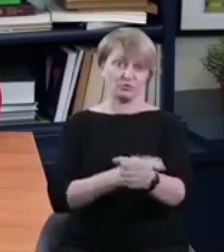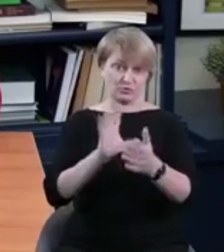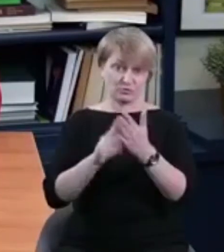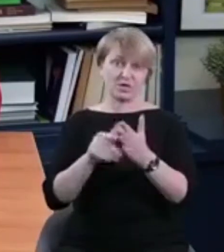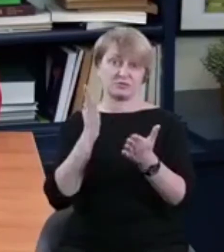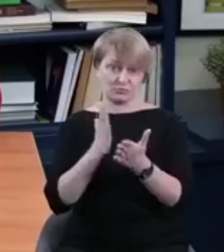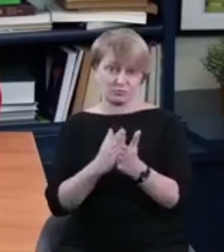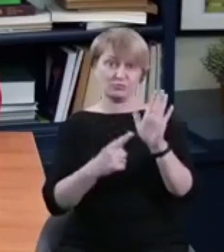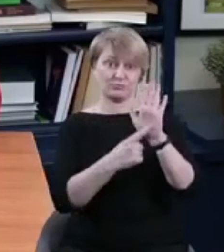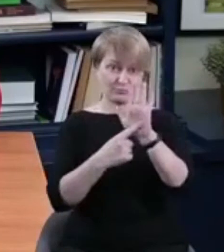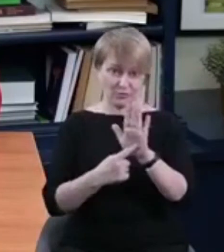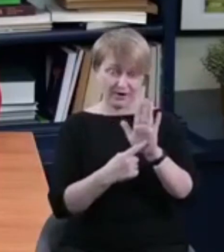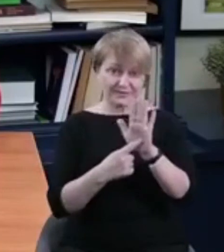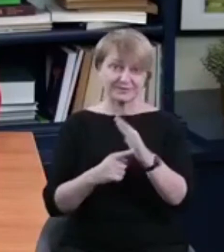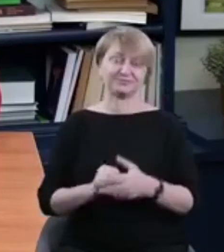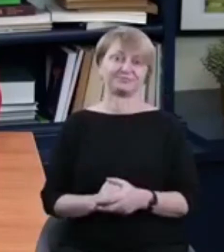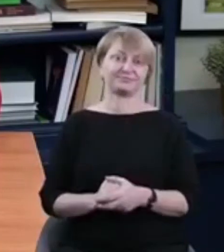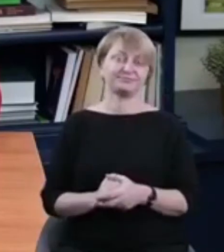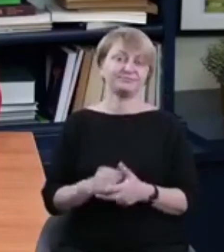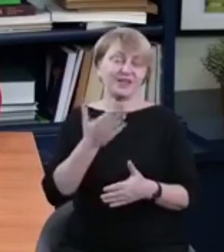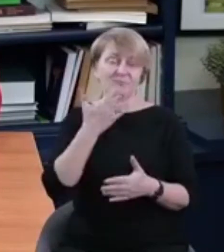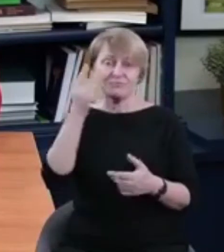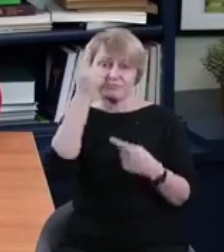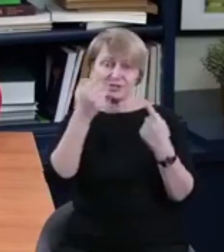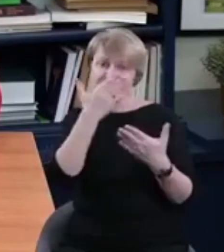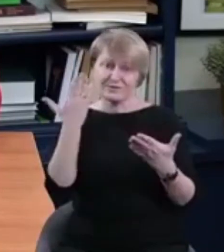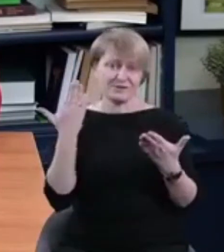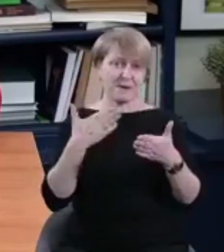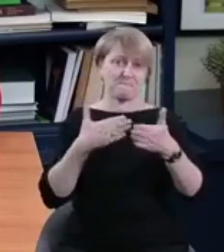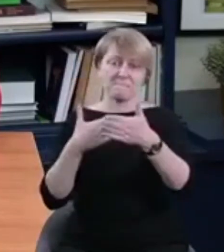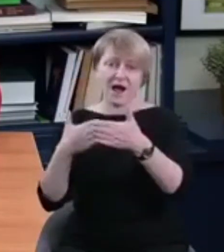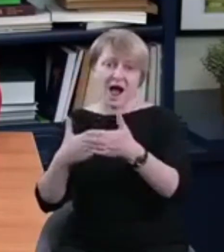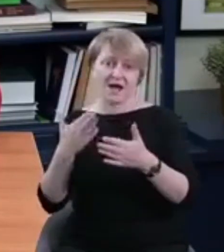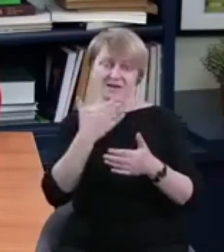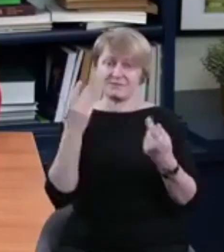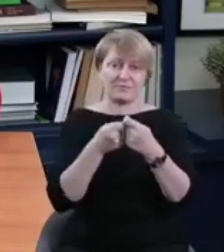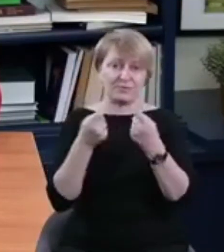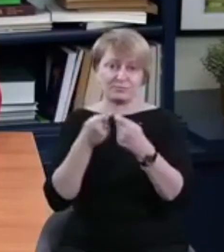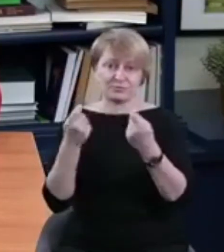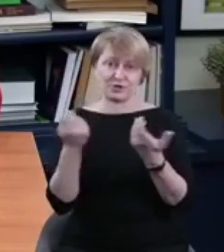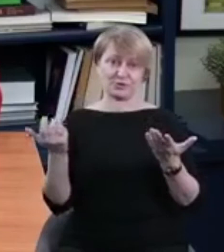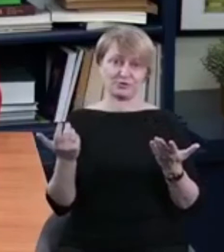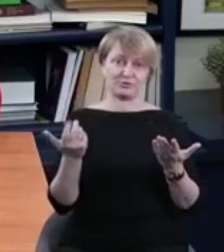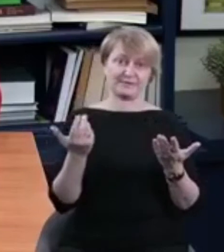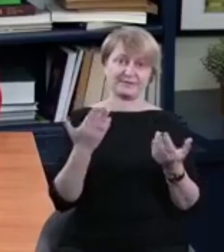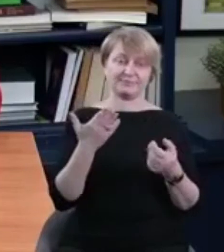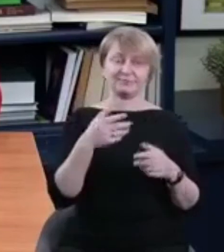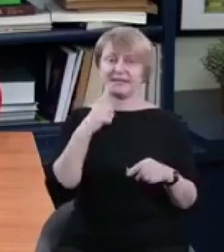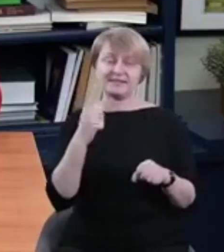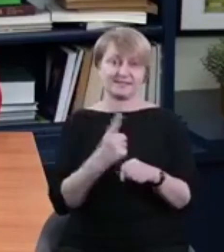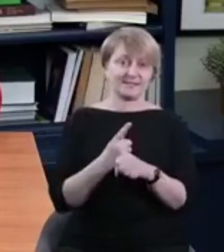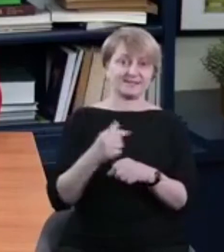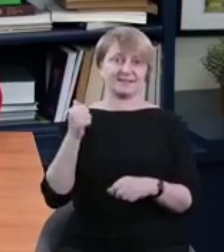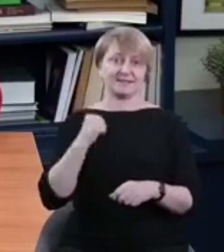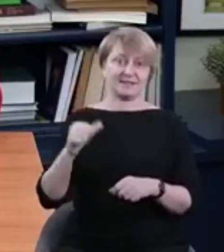że nie ma żadnych przeszkód w tej chwili podjął taką decyzję by dać a jeśli się nie wydaje to to zaczyna być to